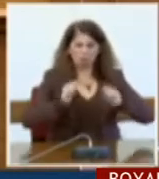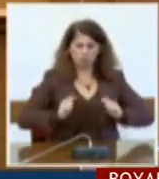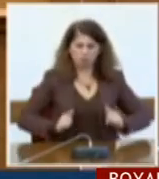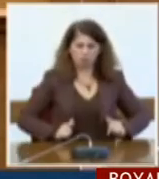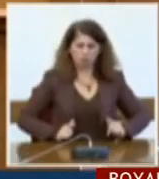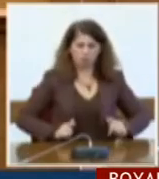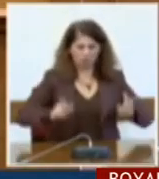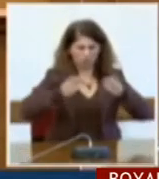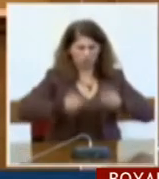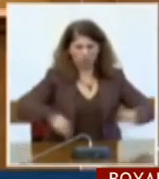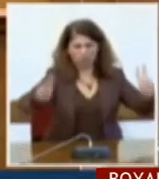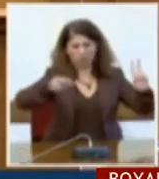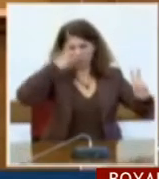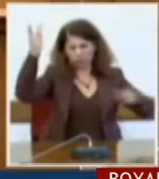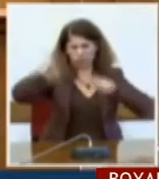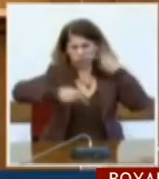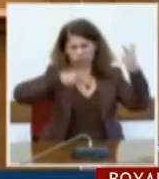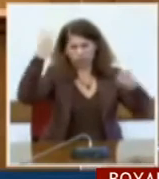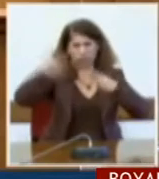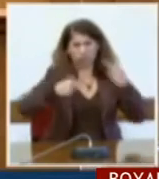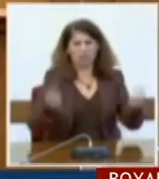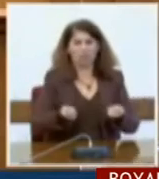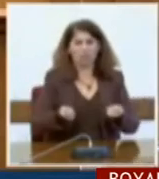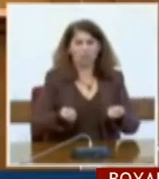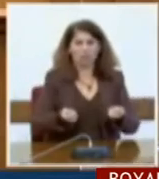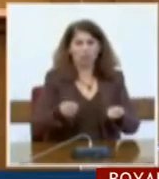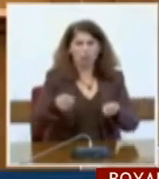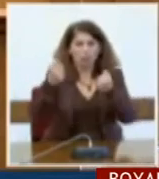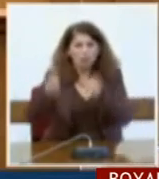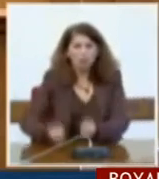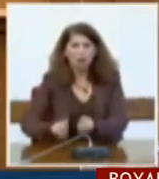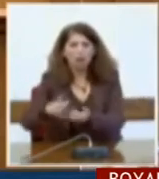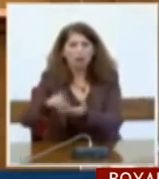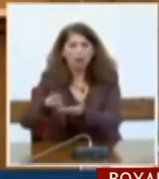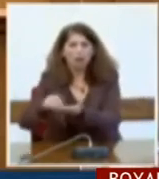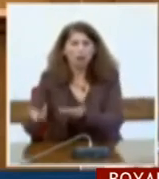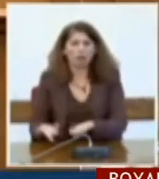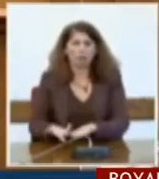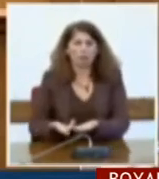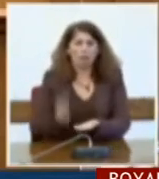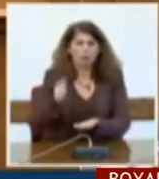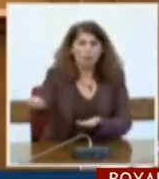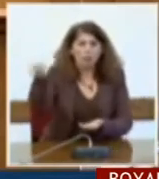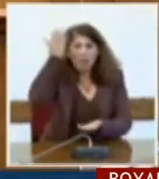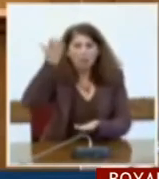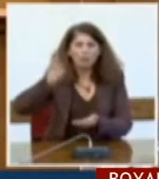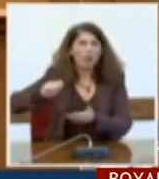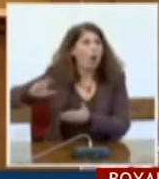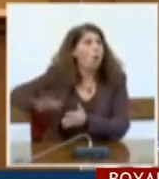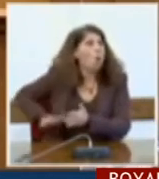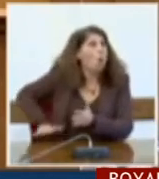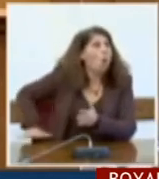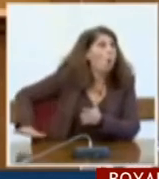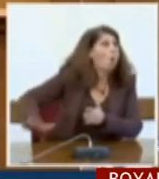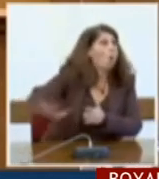εναρμονισμένες πρακτικές λειτουργούν σε βάρος των καταναλωτών σε μία περίοδο σαρωτικού κύματος ακρίβειας που